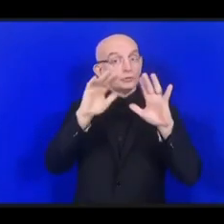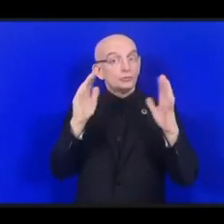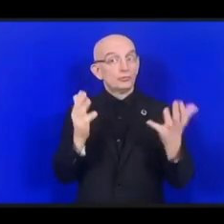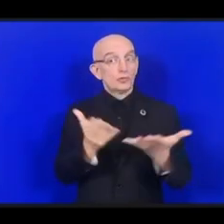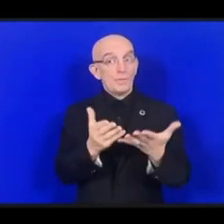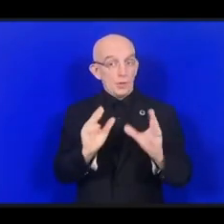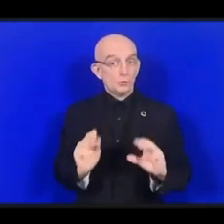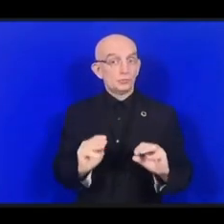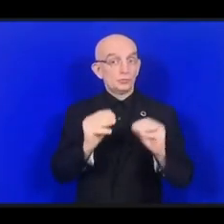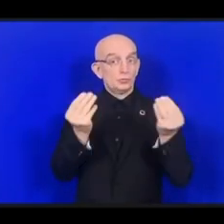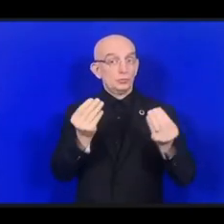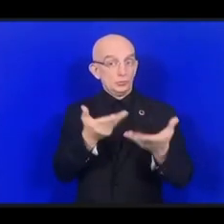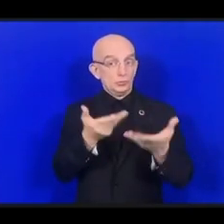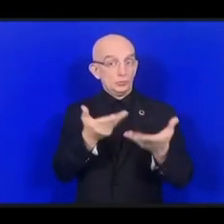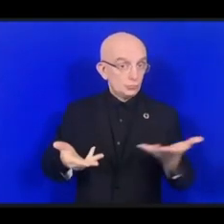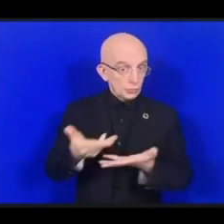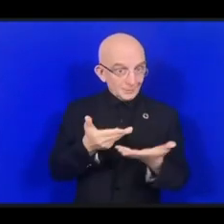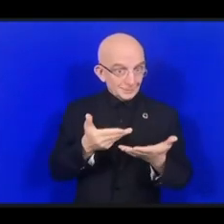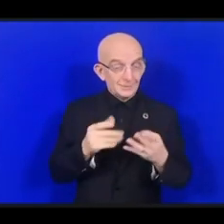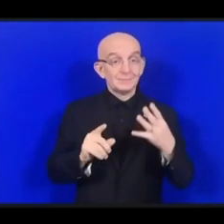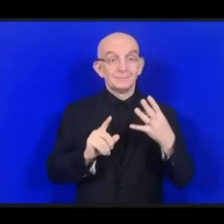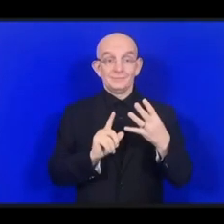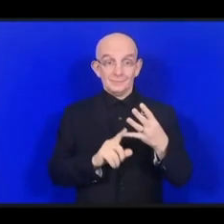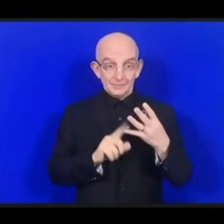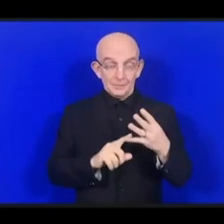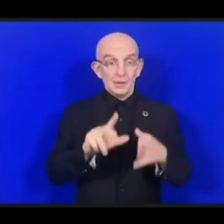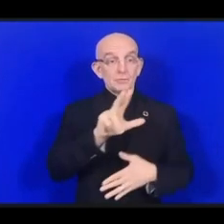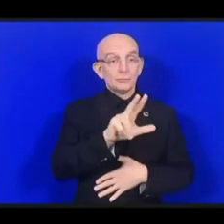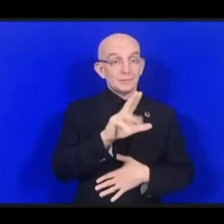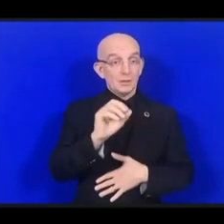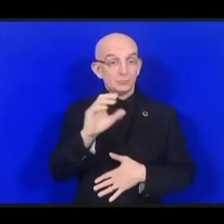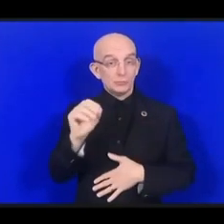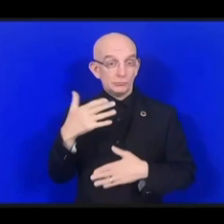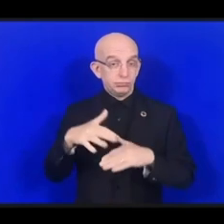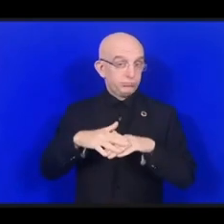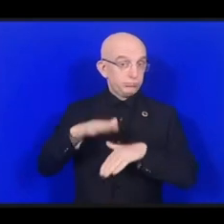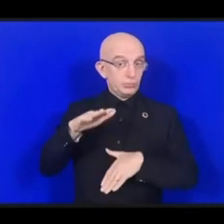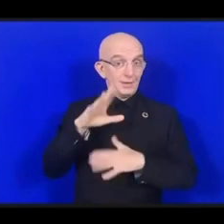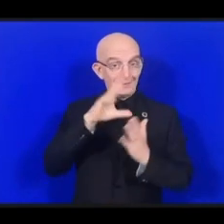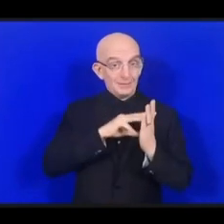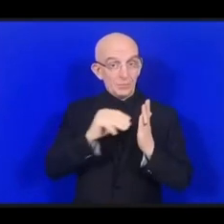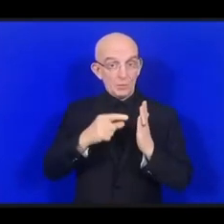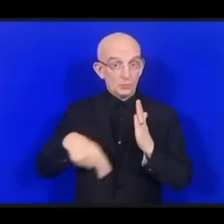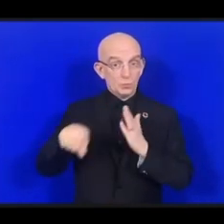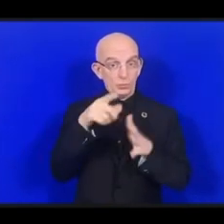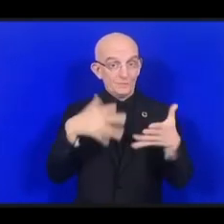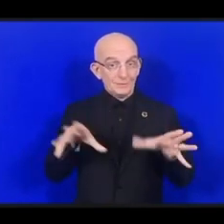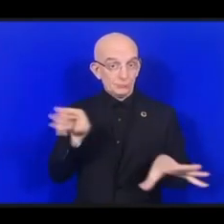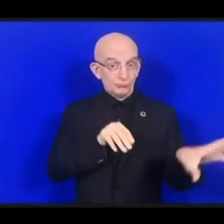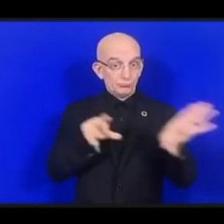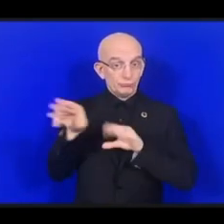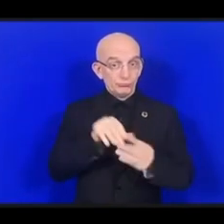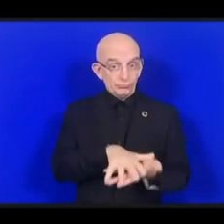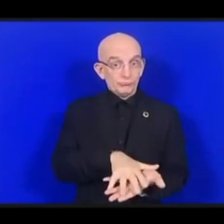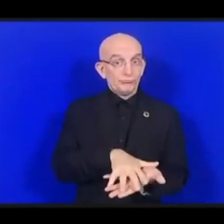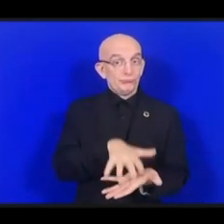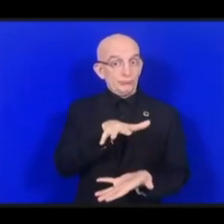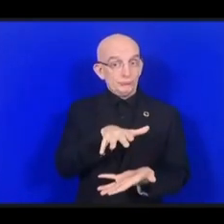ترجمه هذه النواتج الى افعال من خلال مجتمعاتكم وحكومات